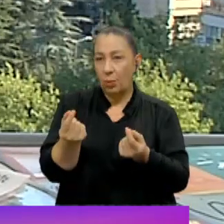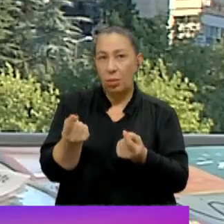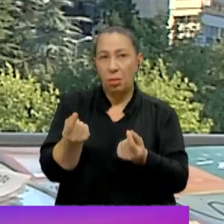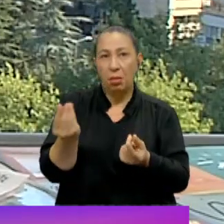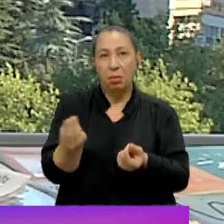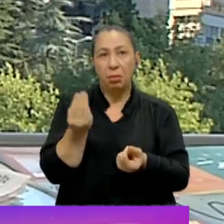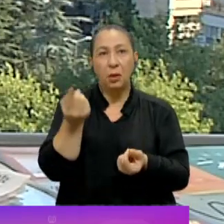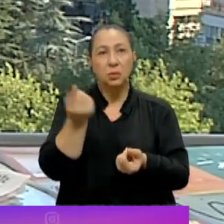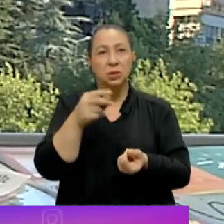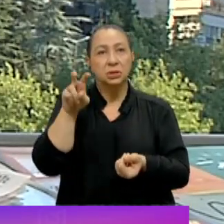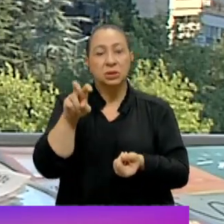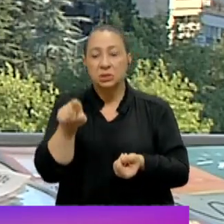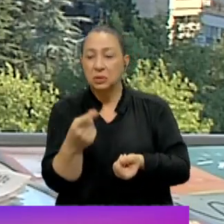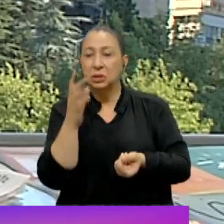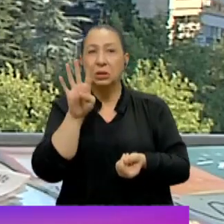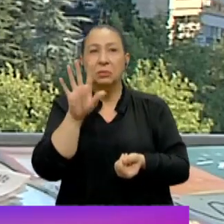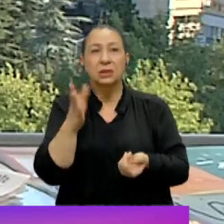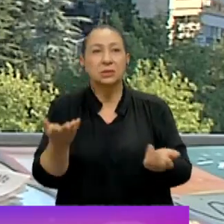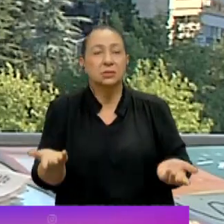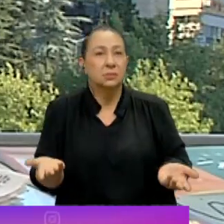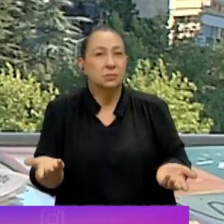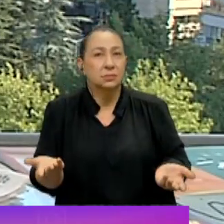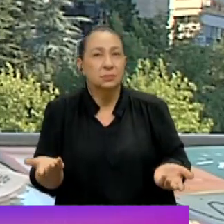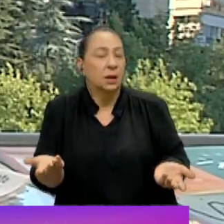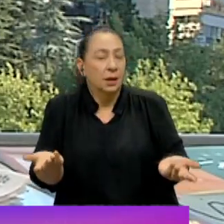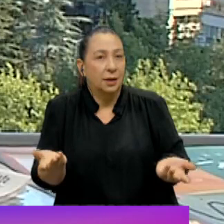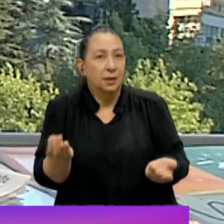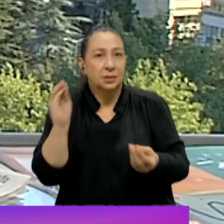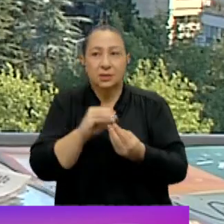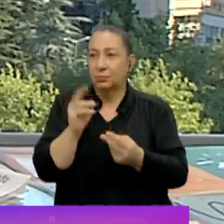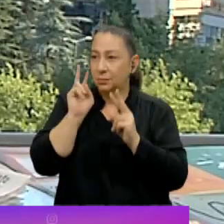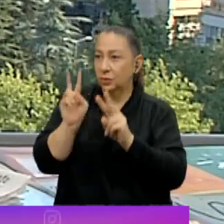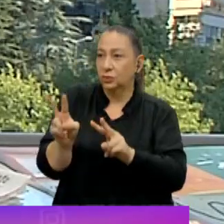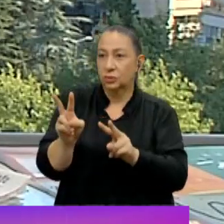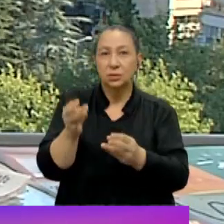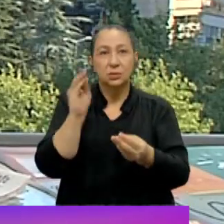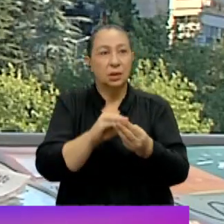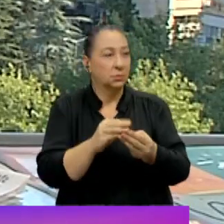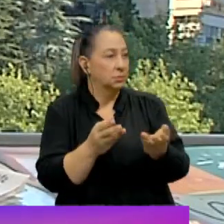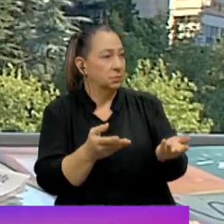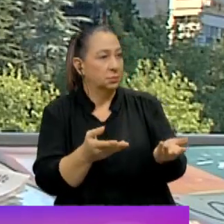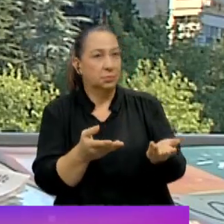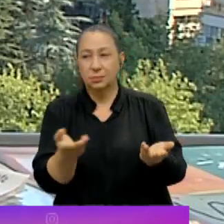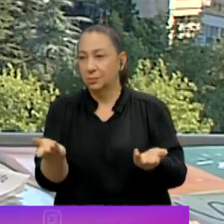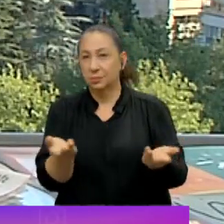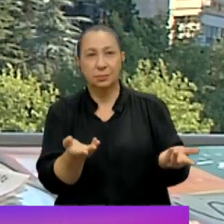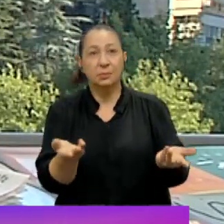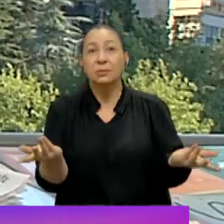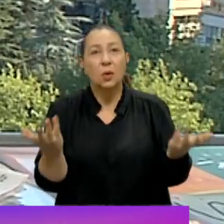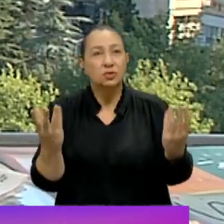oranları %8,45 seviyesinde. Zamma bakıyorsunuz, verilen zamma bakıyorsunuz. Ne